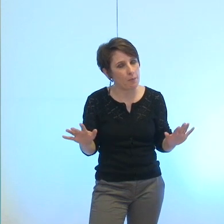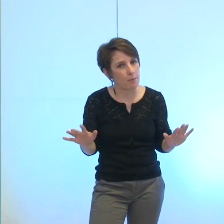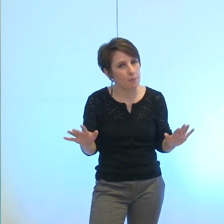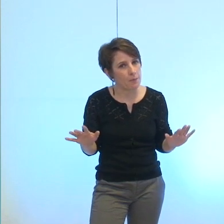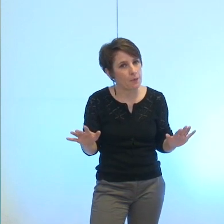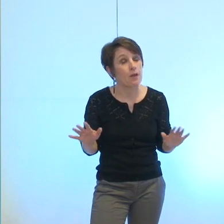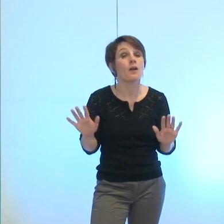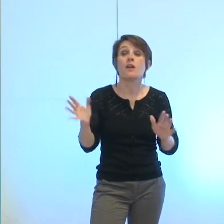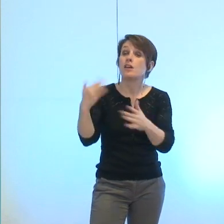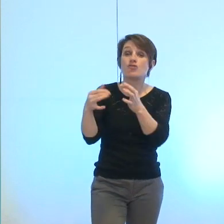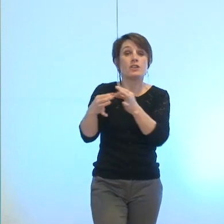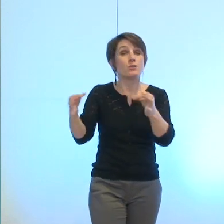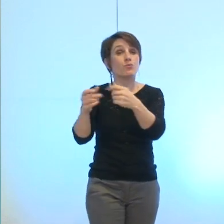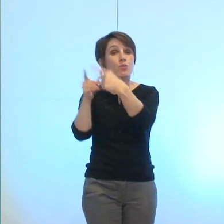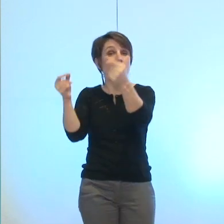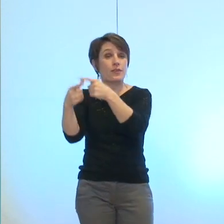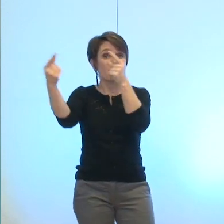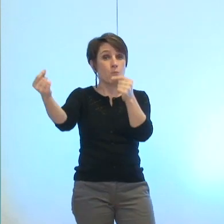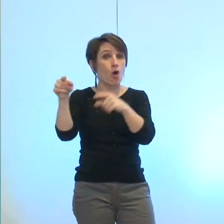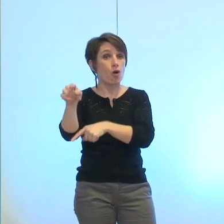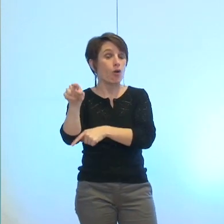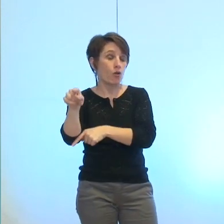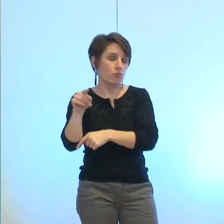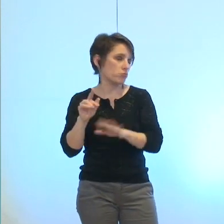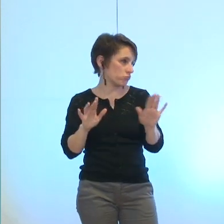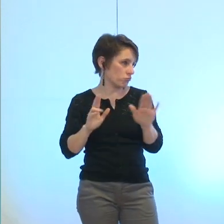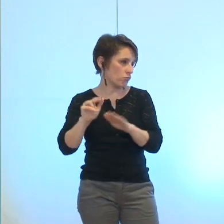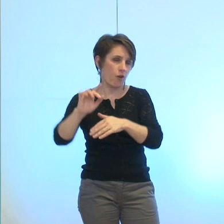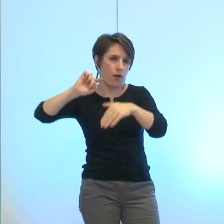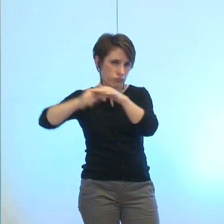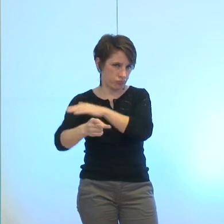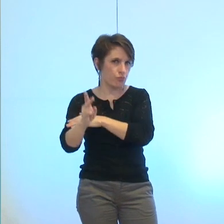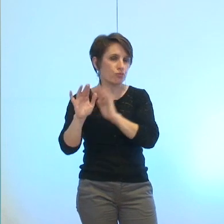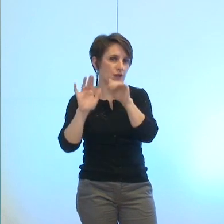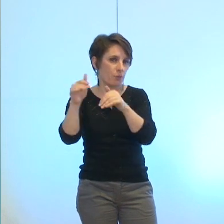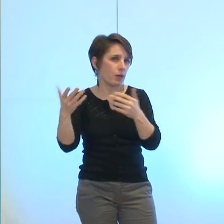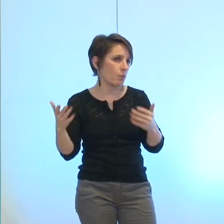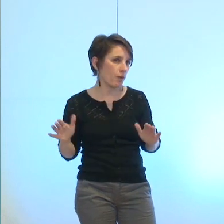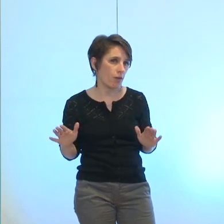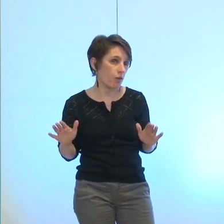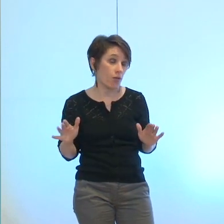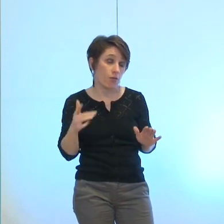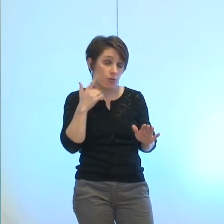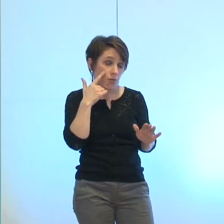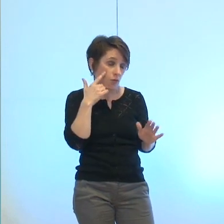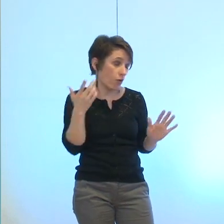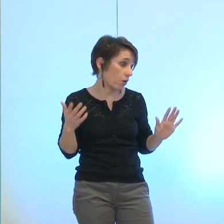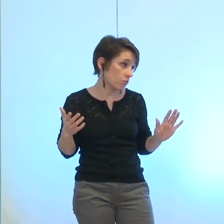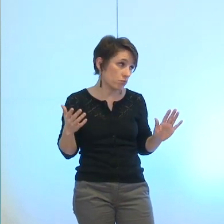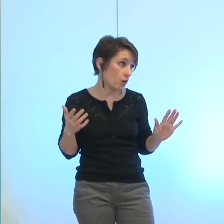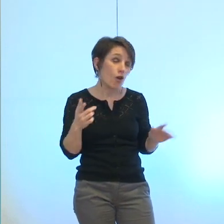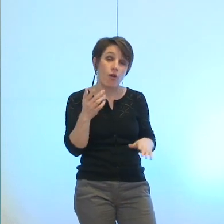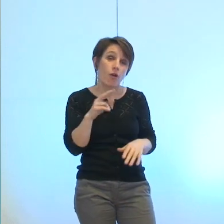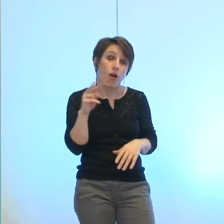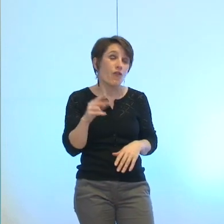Sports on y reviendra mais on s'apercevra vite que ce que vous quand vous dites que vous